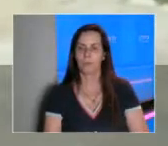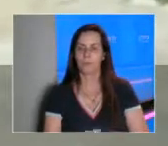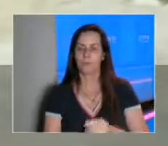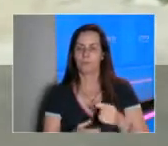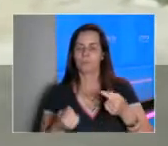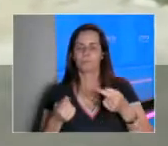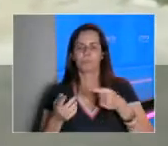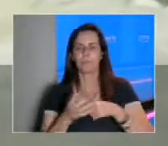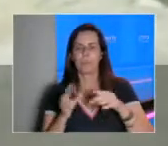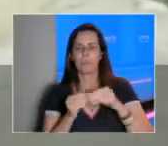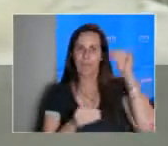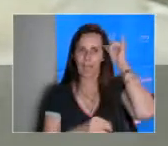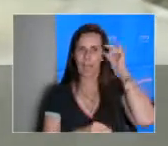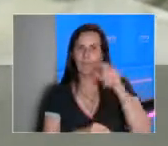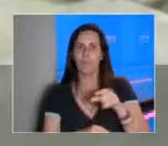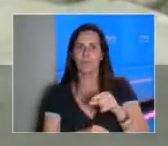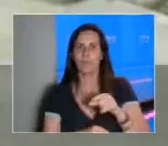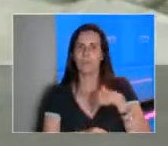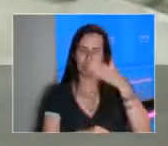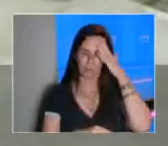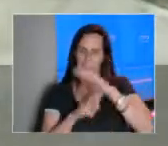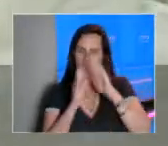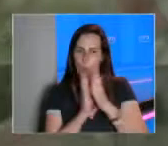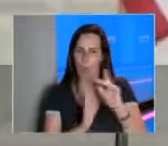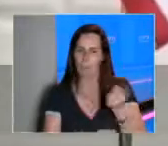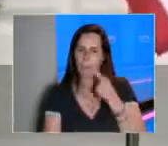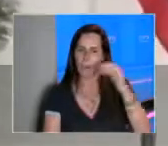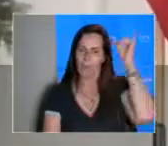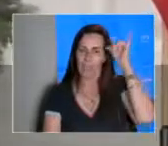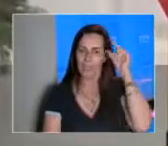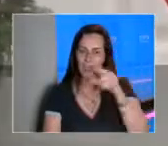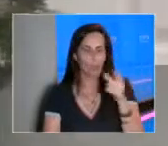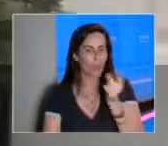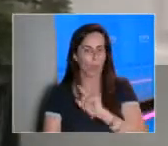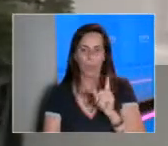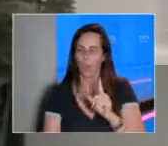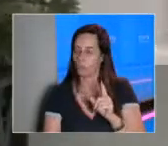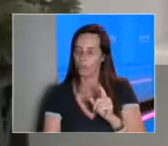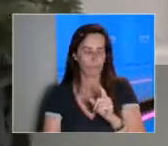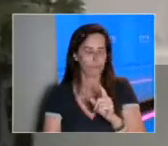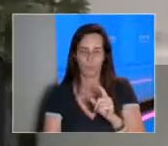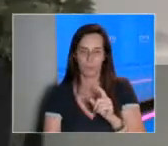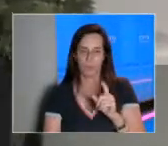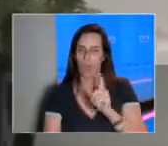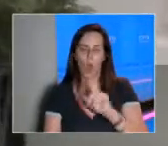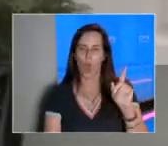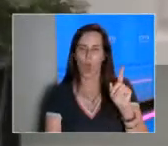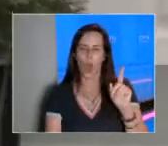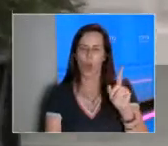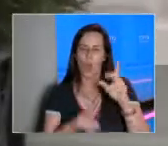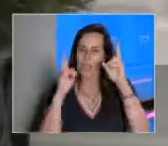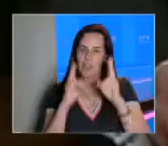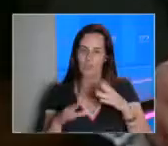הביטחונית במסע ומתן עם ירדן, אני מכיר היטב את כל הצדדים. הירדנים לא ישברו את הכלים, כי הם